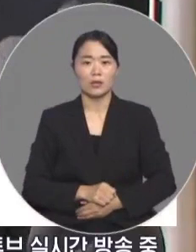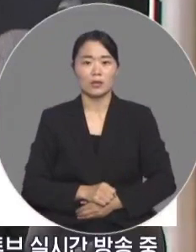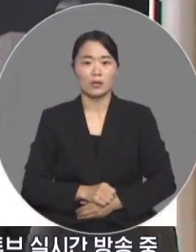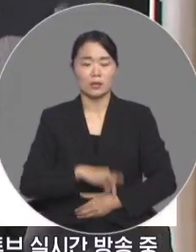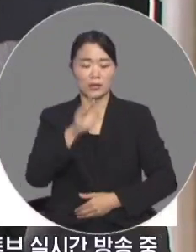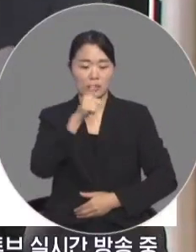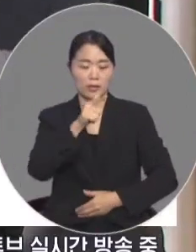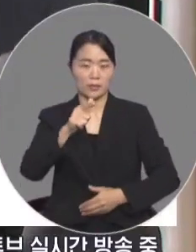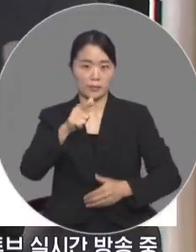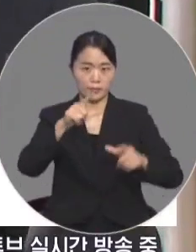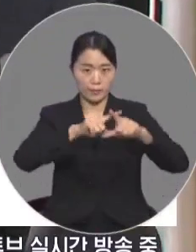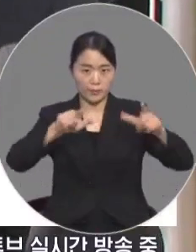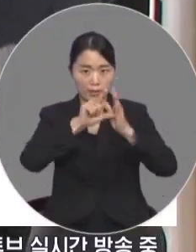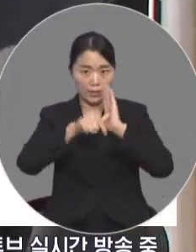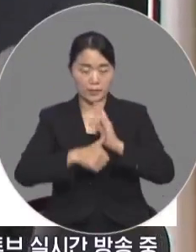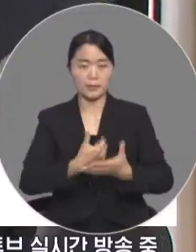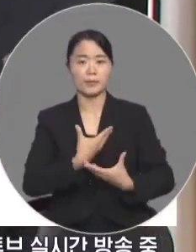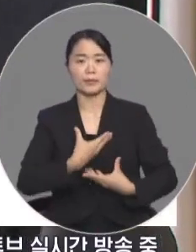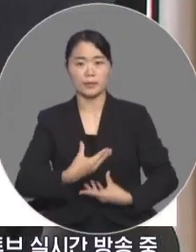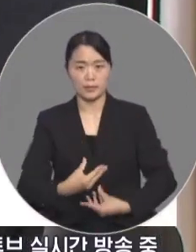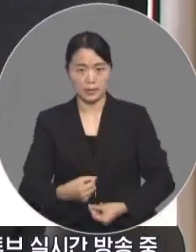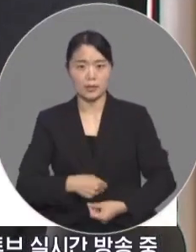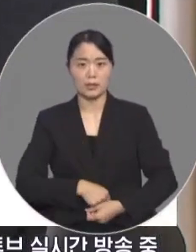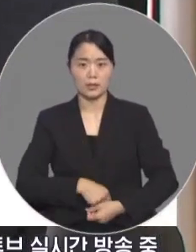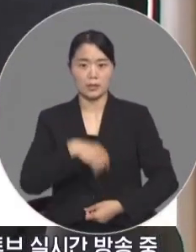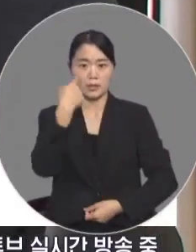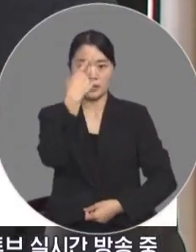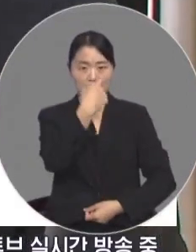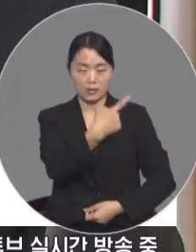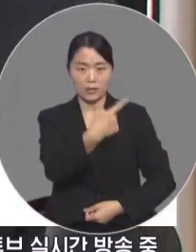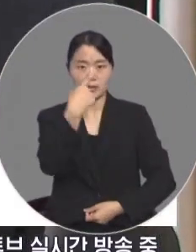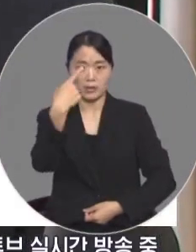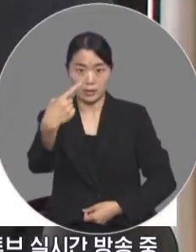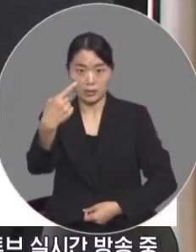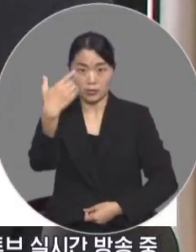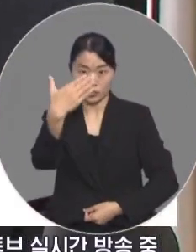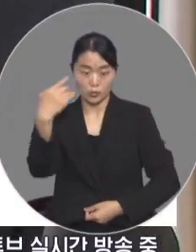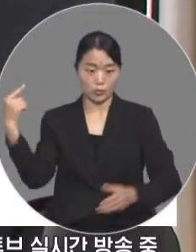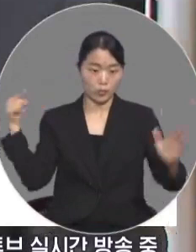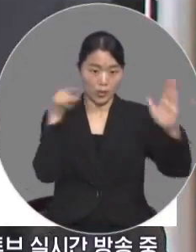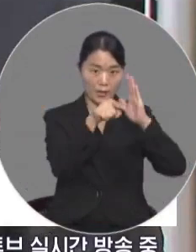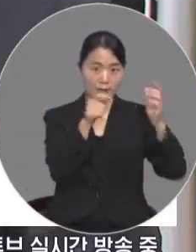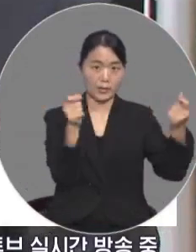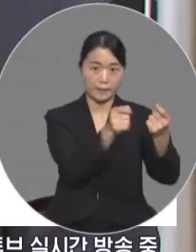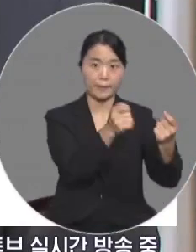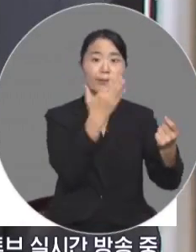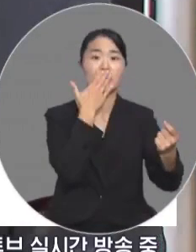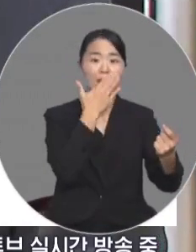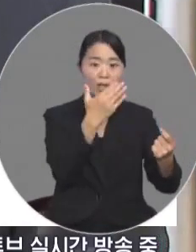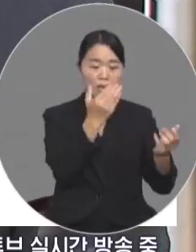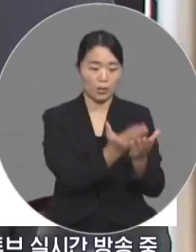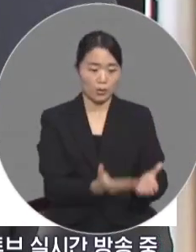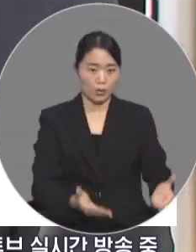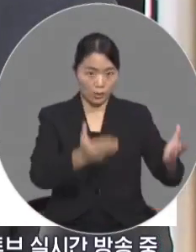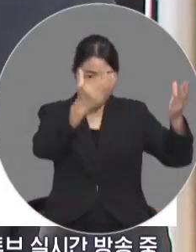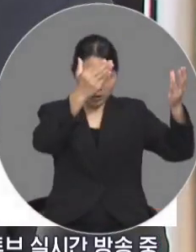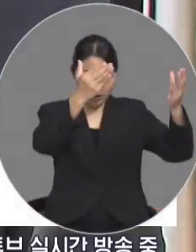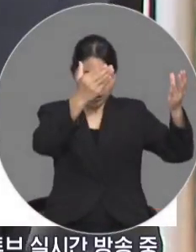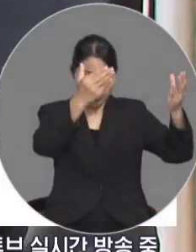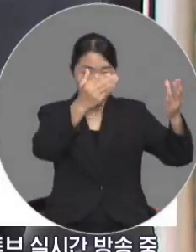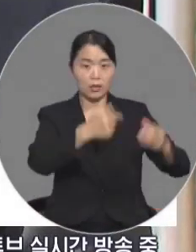그냥 일반적으로 아주 편안하게 소방 그 대원들의 접근이 가능하고 ESS 하나당 한 몇십만 원